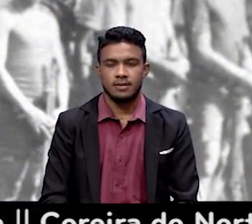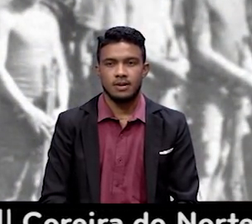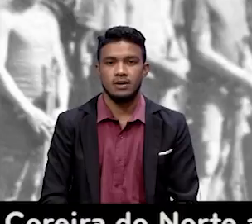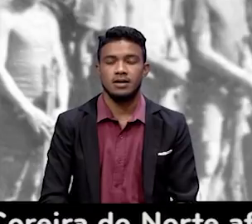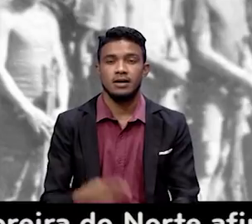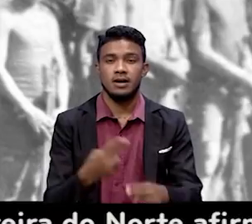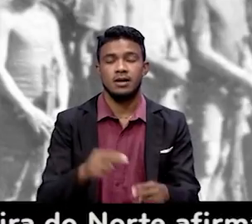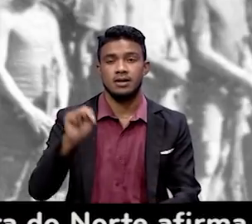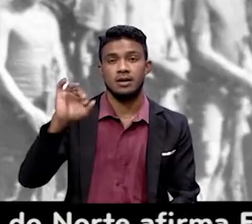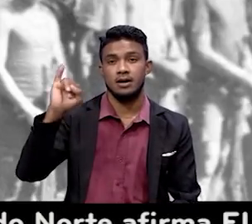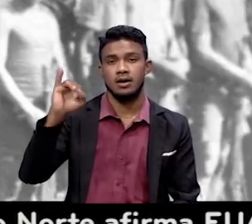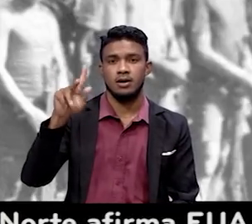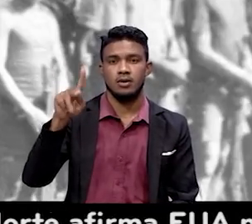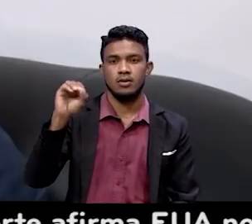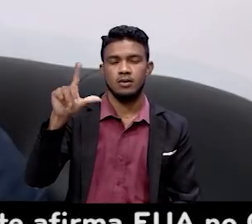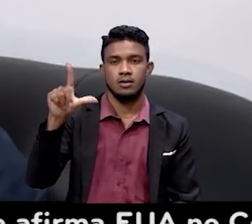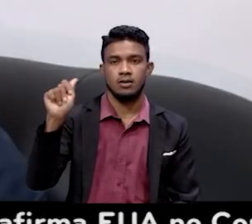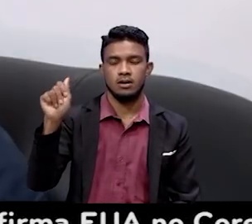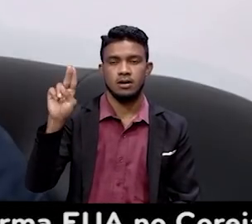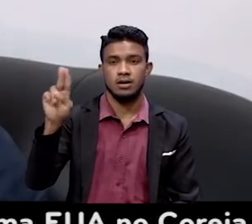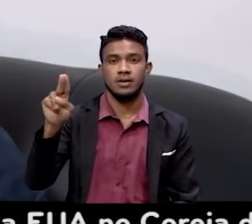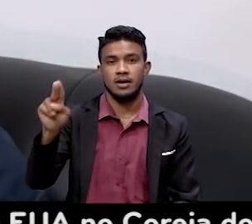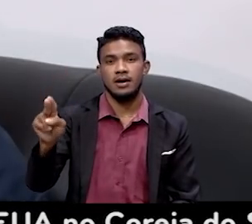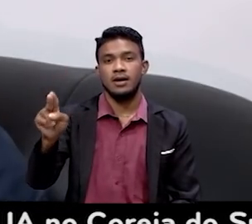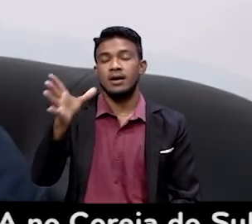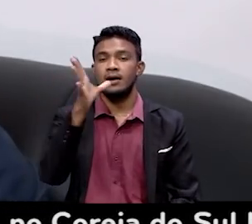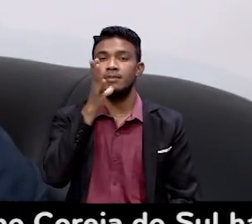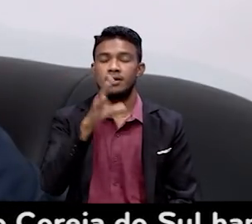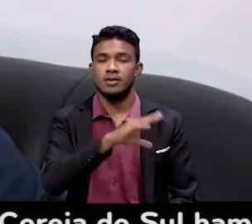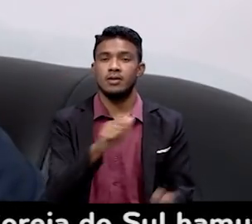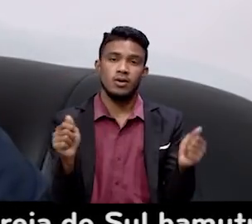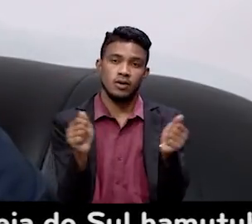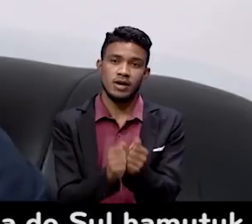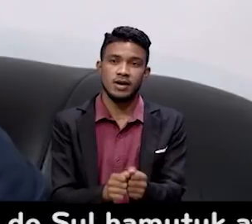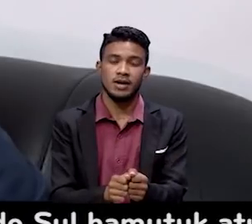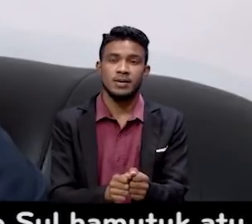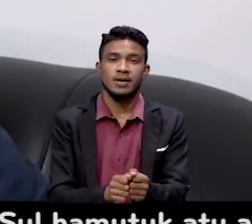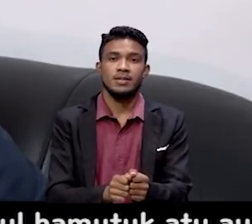Nicolau ninia ina honia fetan sira